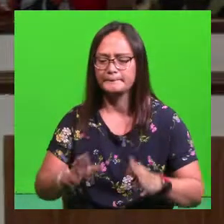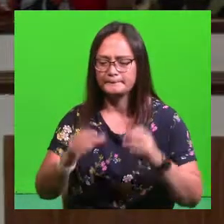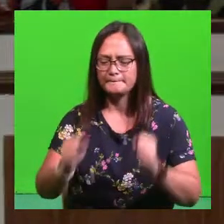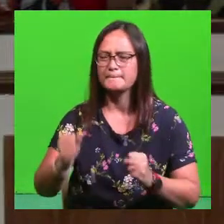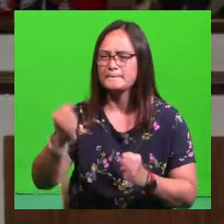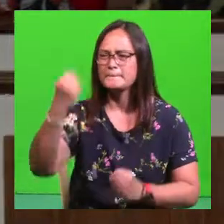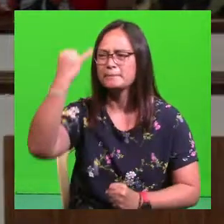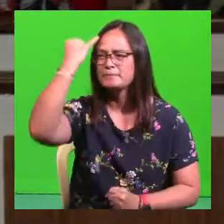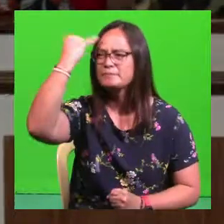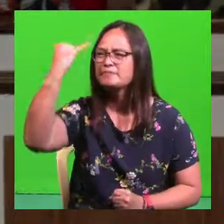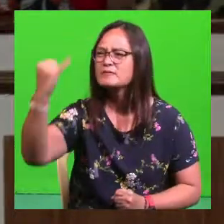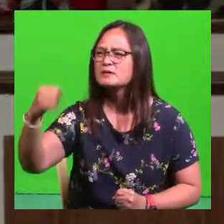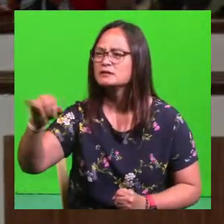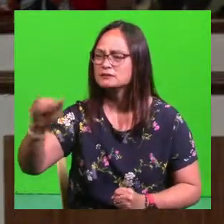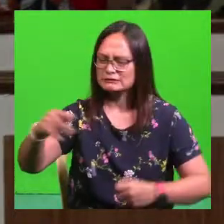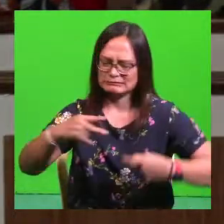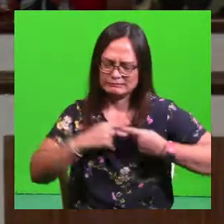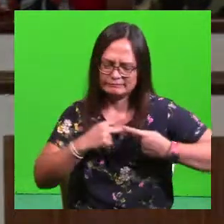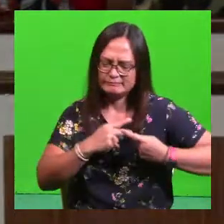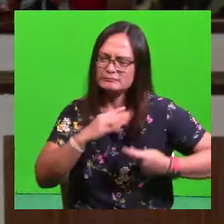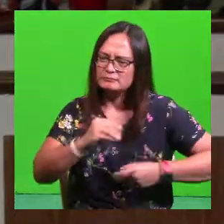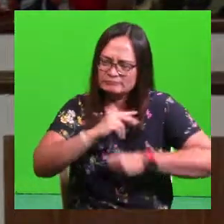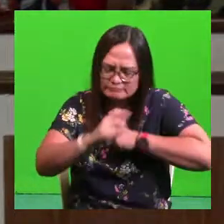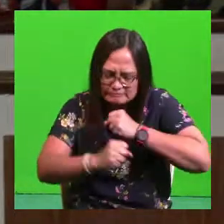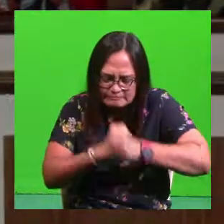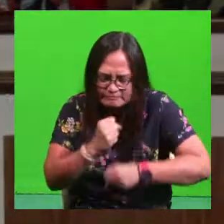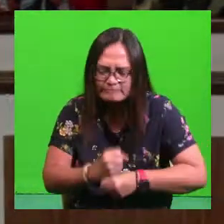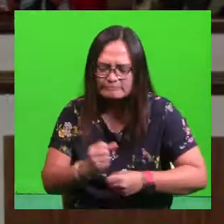through all for us.